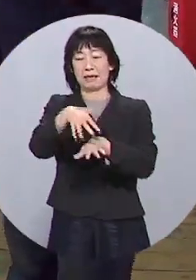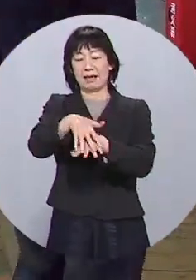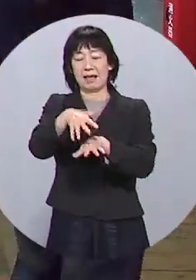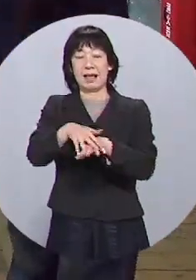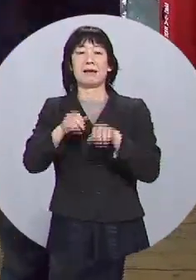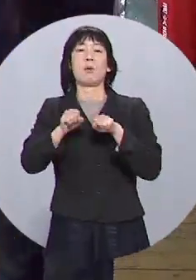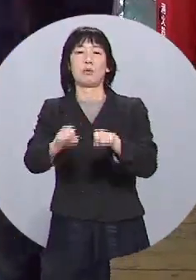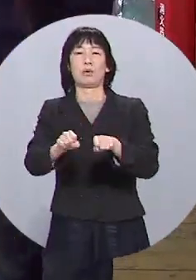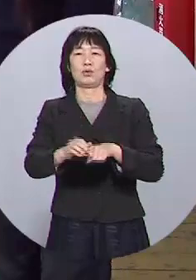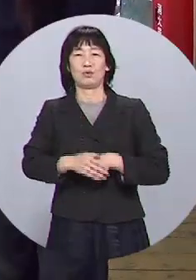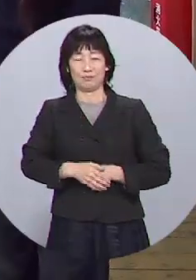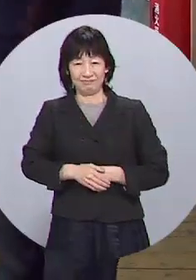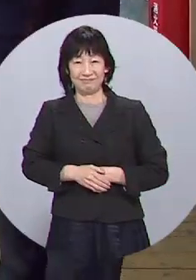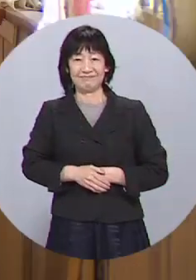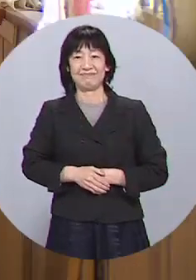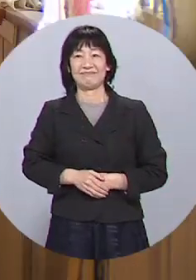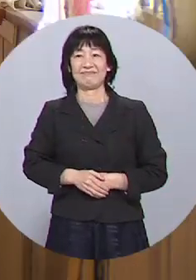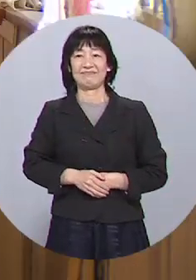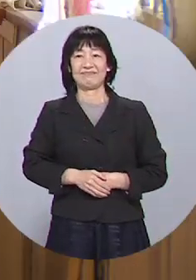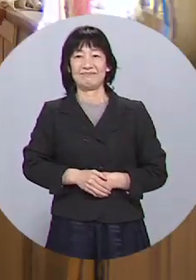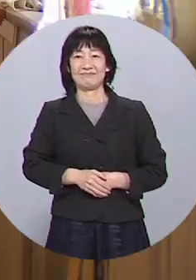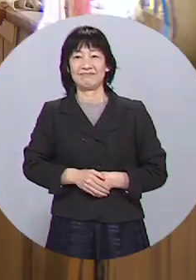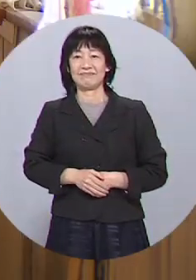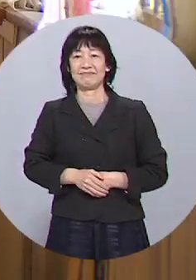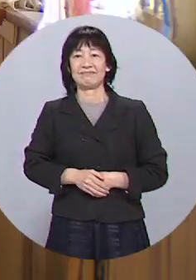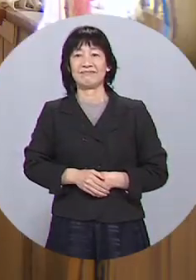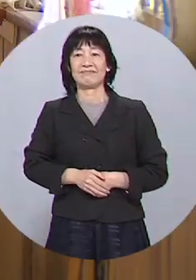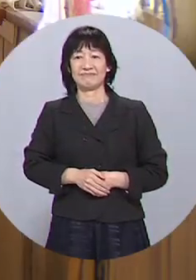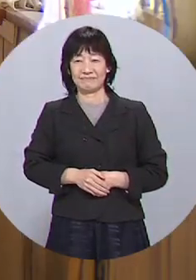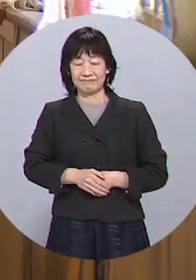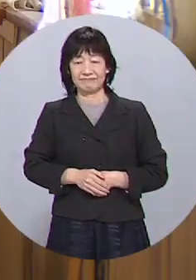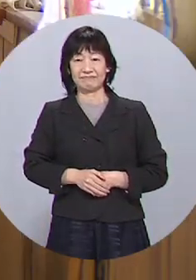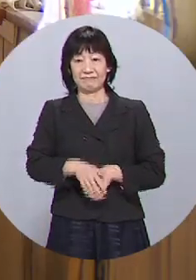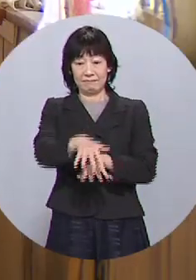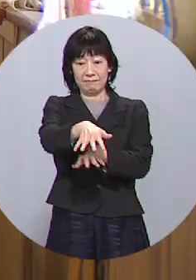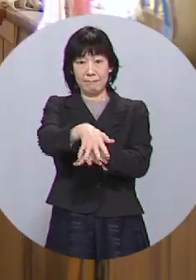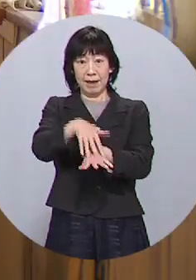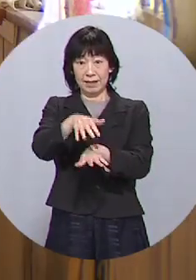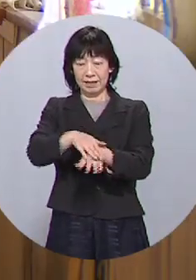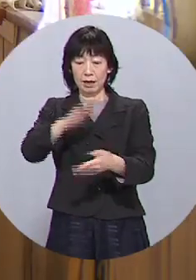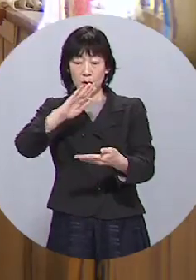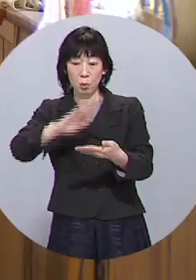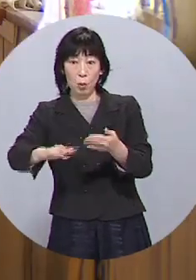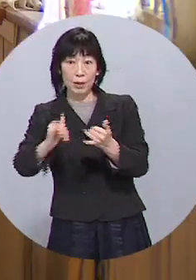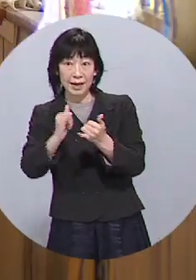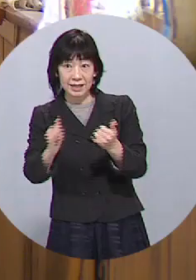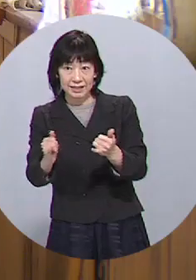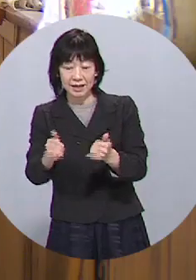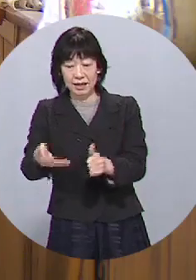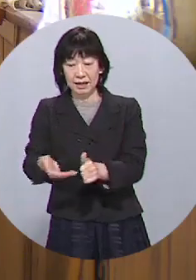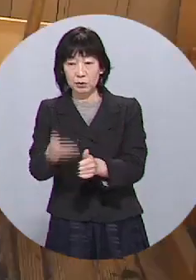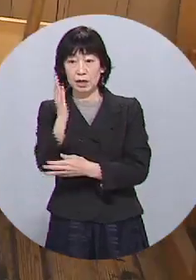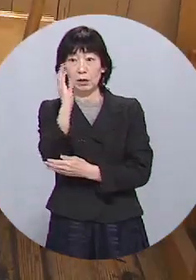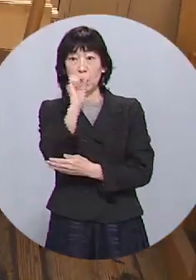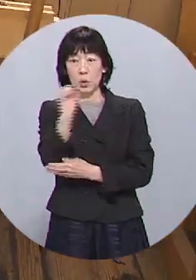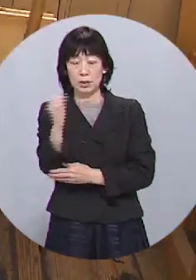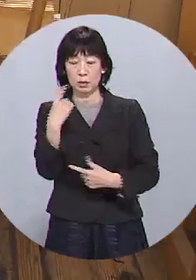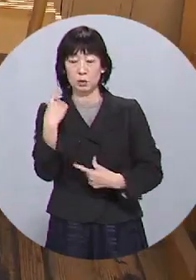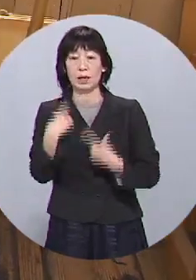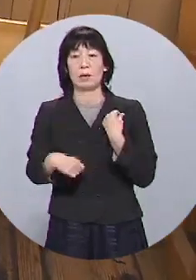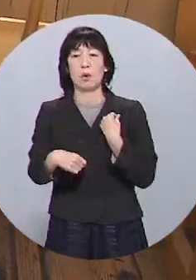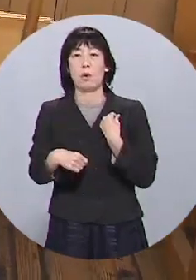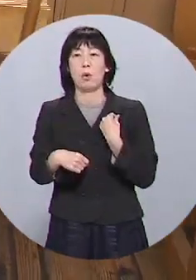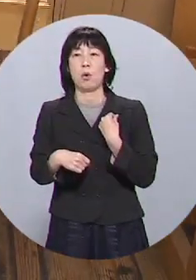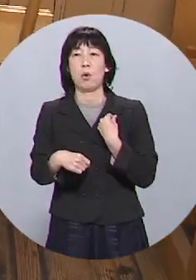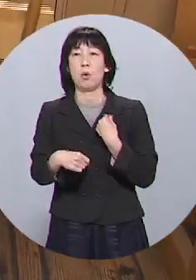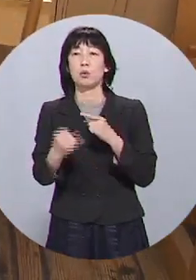い情熱感じますもん。辞めちゃって しまいました。ということで秩父銘仙後継者育成講座の生徒さんで素敵なデザインを追